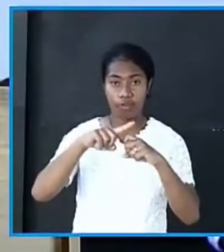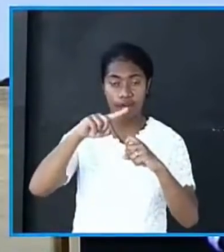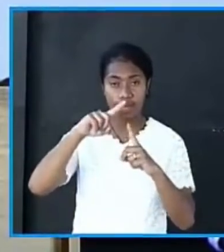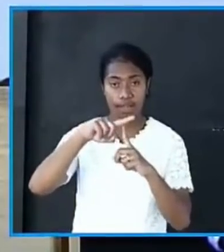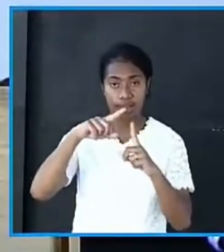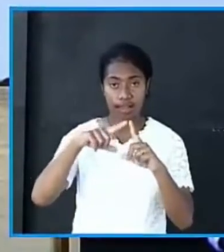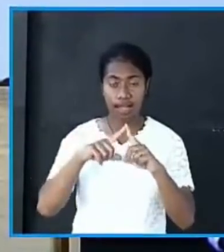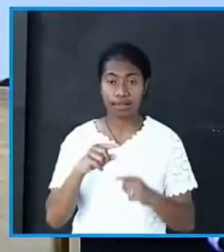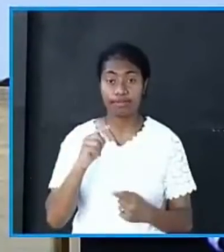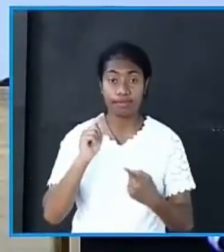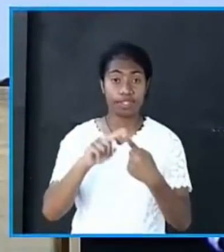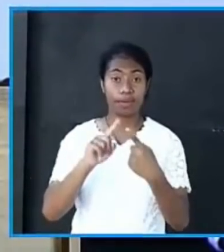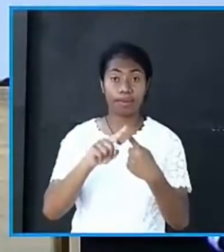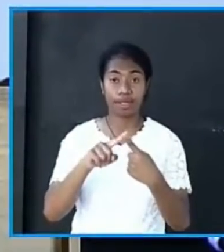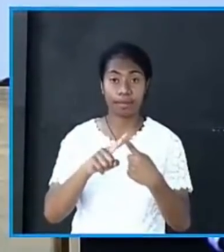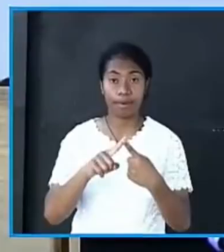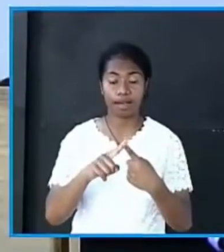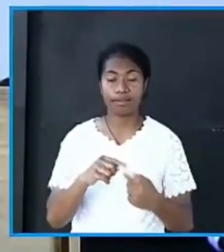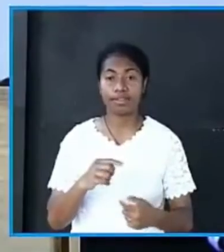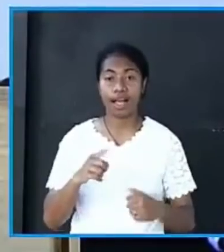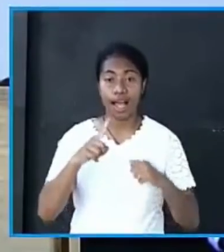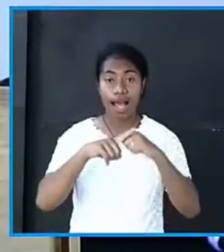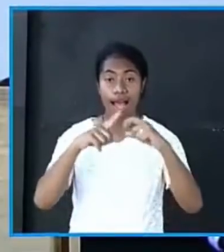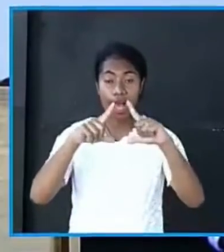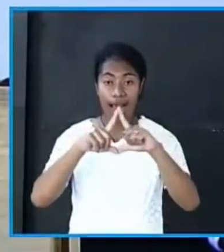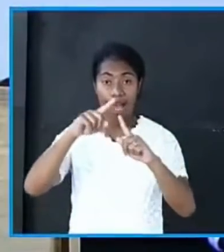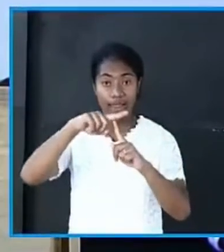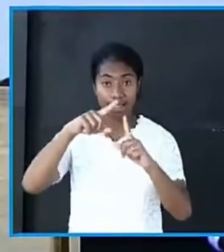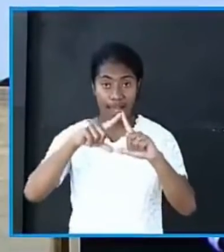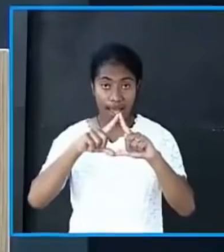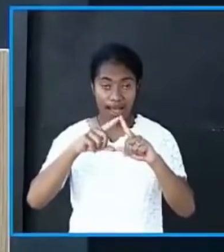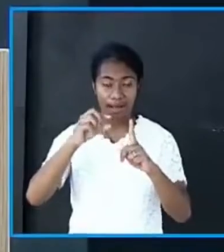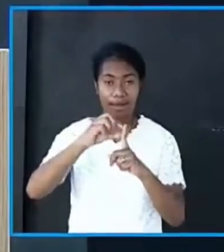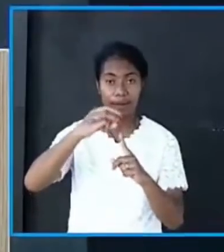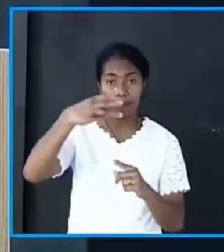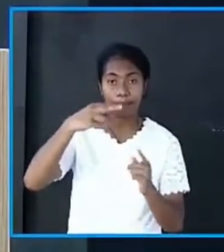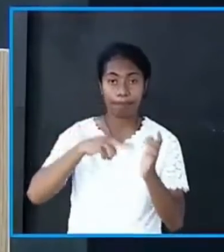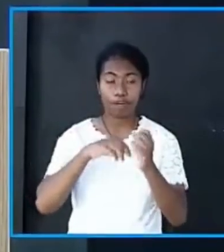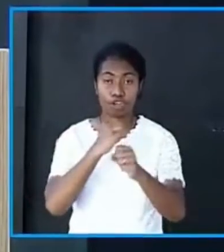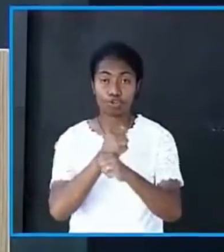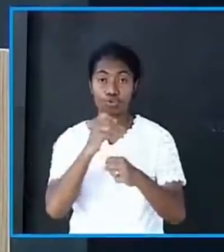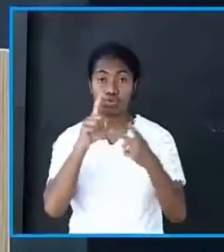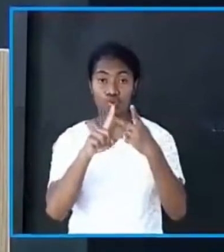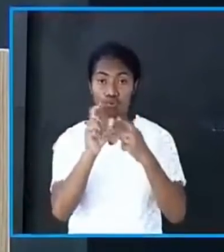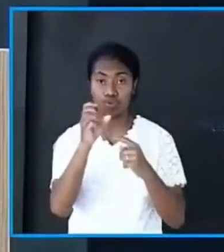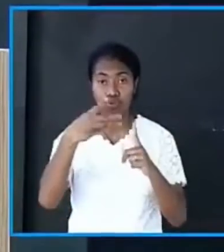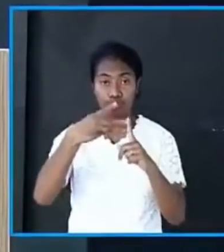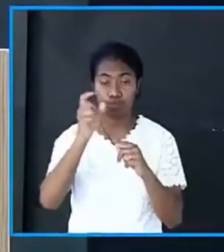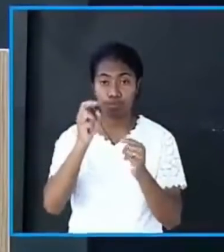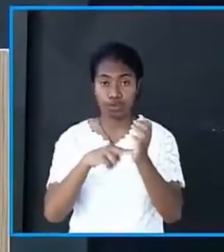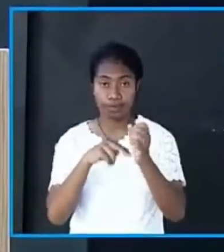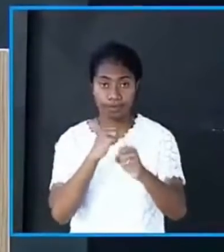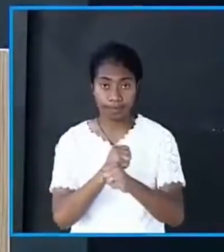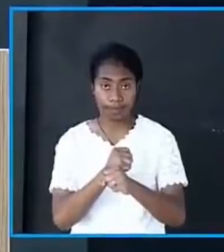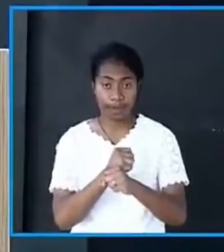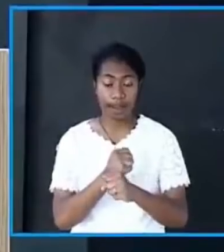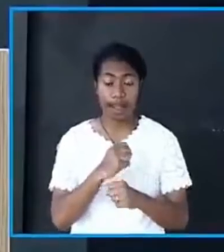kata penghubung dan gambar dan rupa